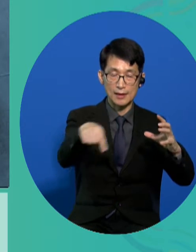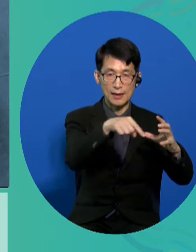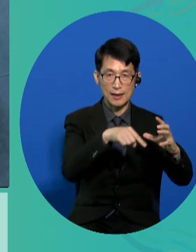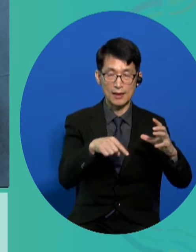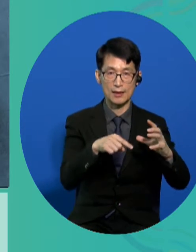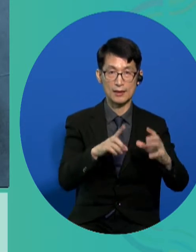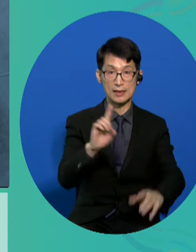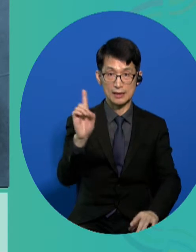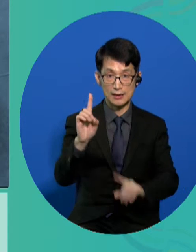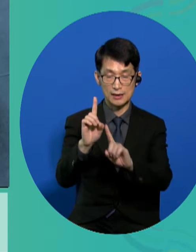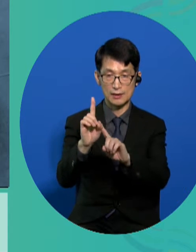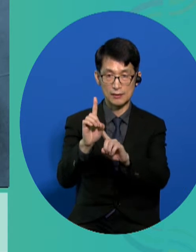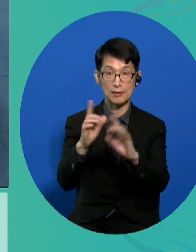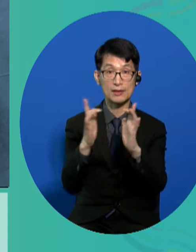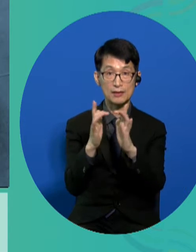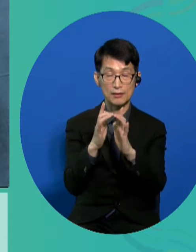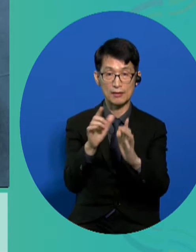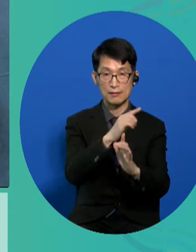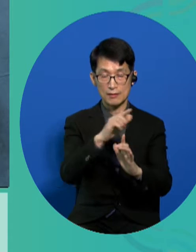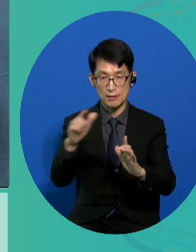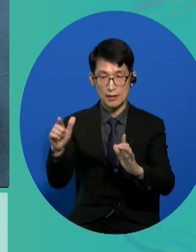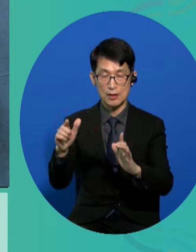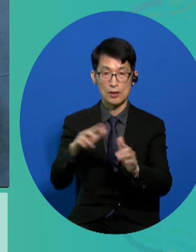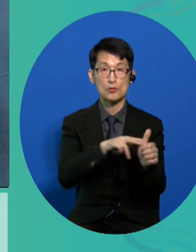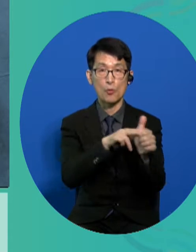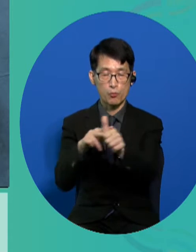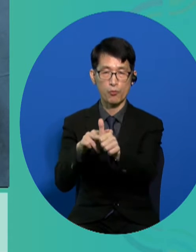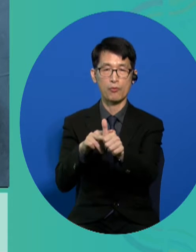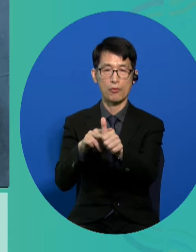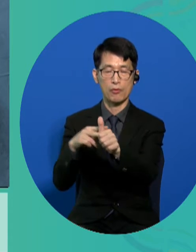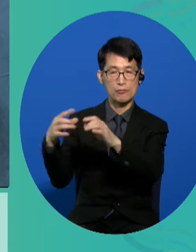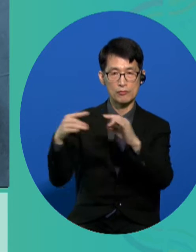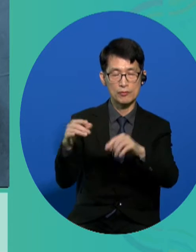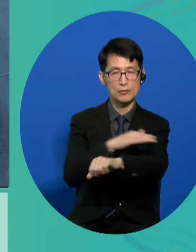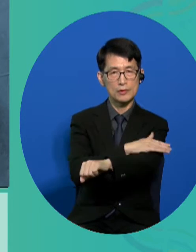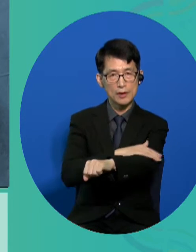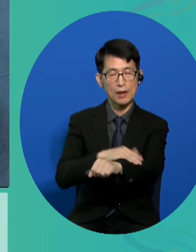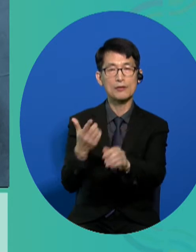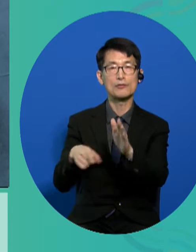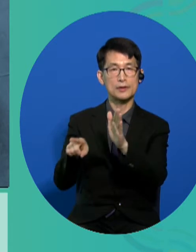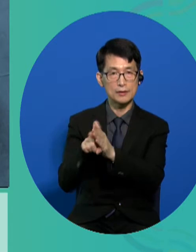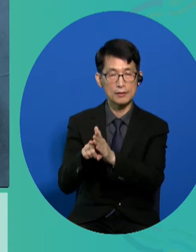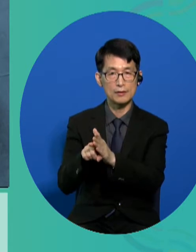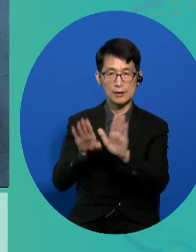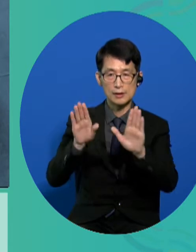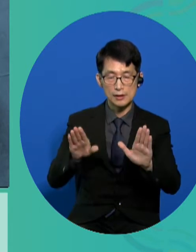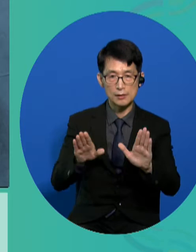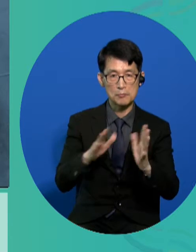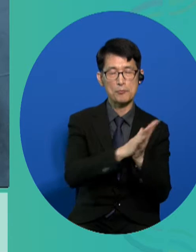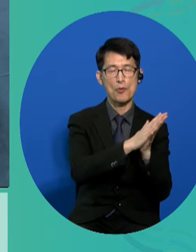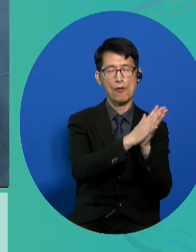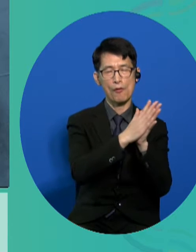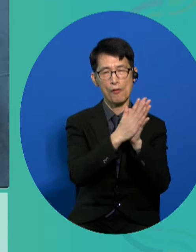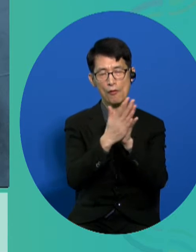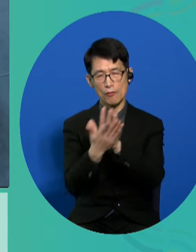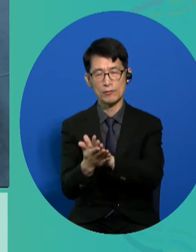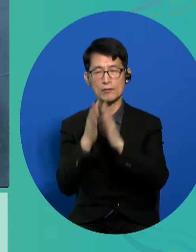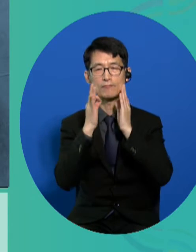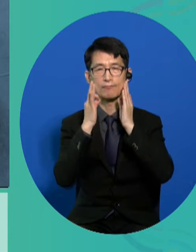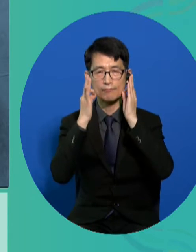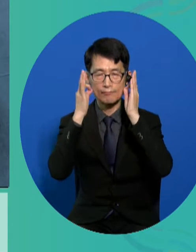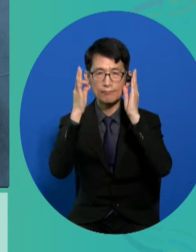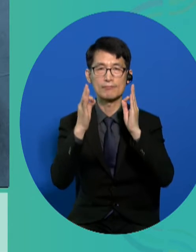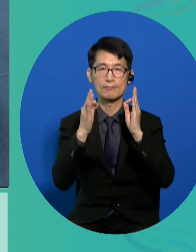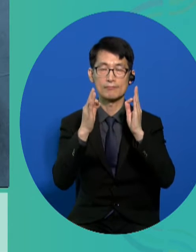고무적입니다. 우리는 전 세계에서 이처럼 빠르고 중요한 디지털 전환이 계속 이어지고 있음을 알고 있습니다. 오늘날